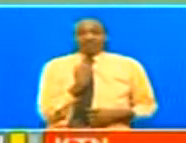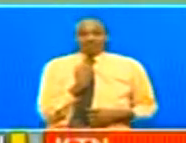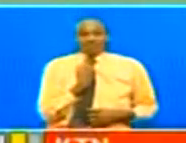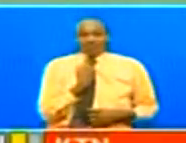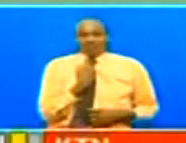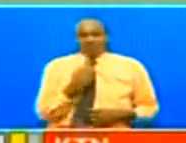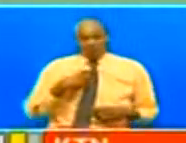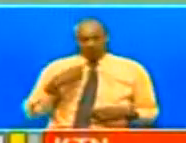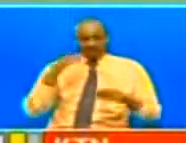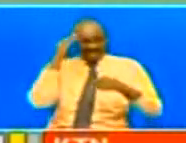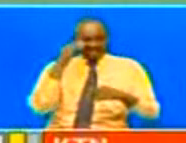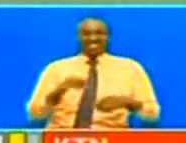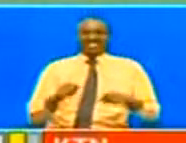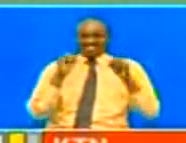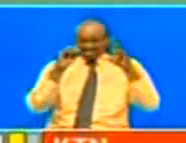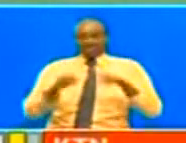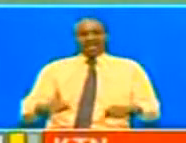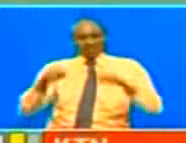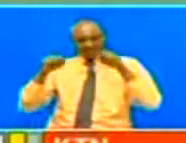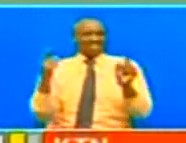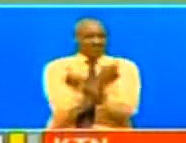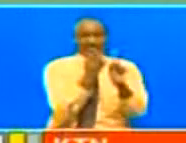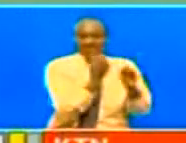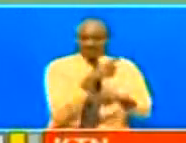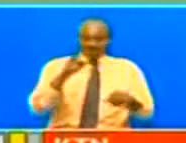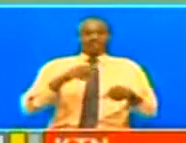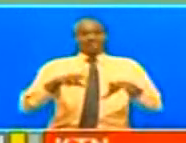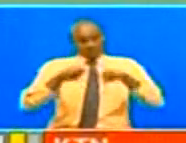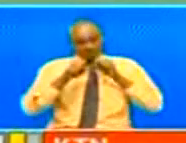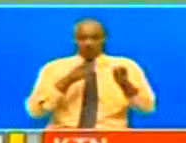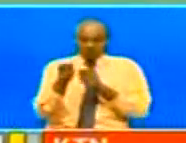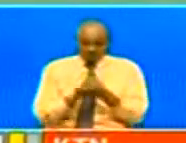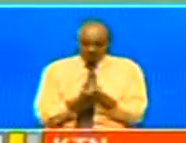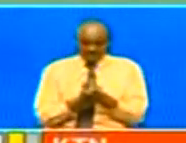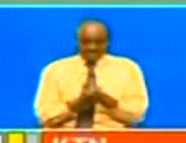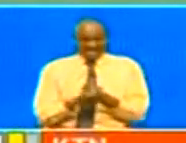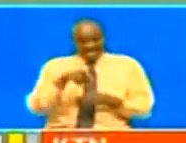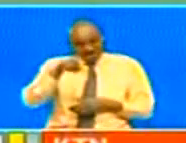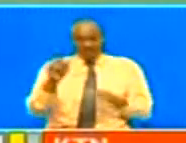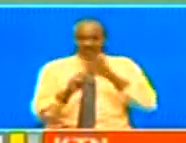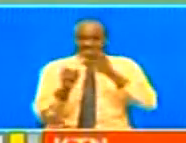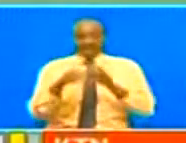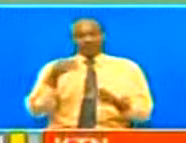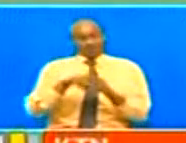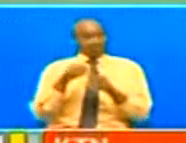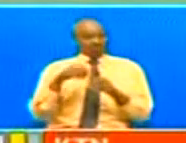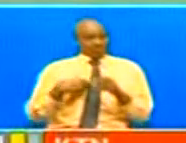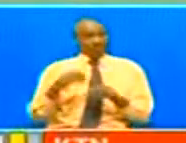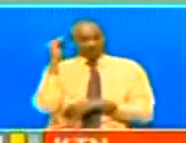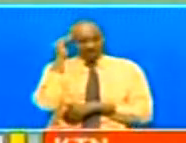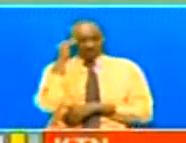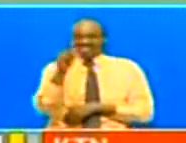juu ya walimu wakuu wa shule za kitaifa kote nchini, waziri wa elimu Jacob Kaimenyi amesema sera hiyo